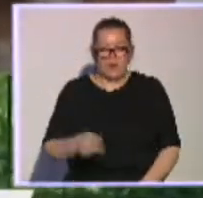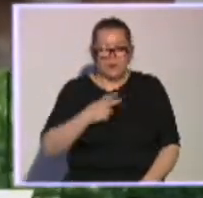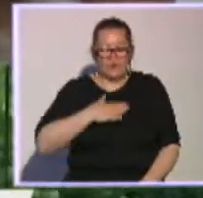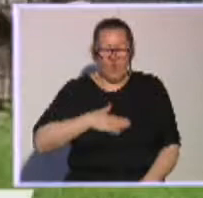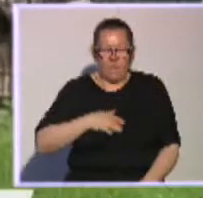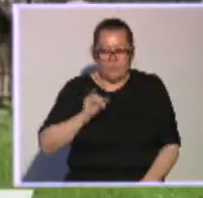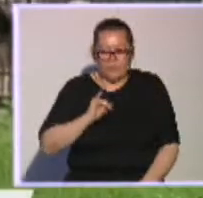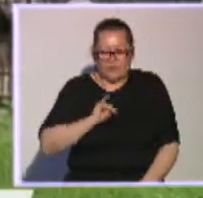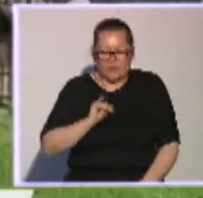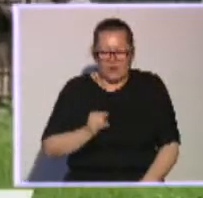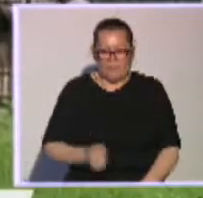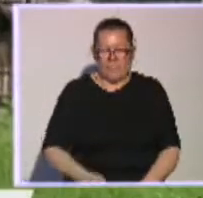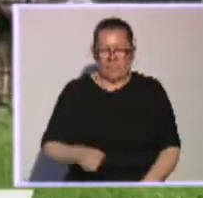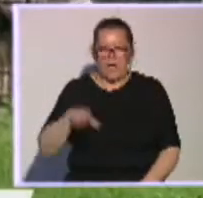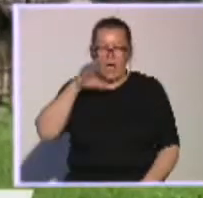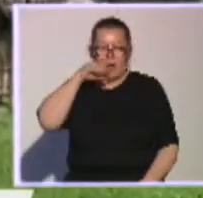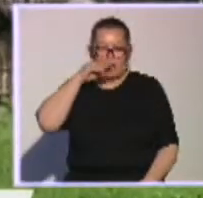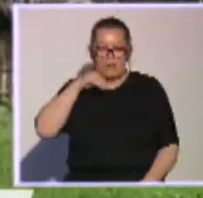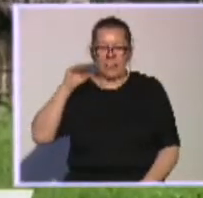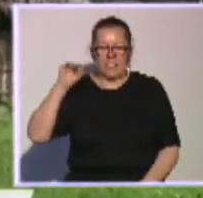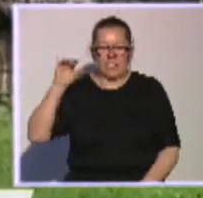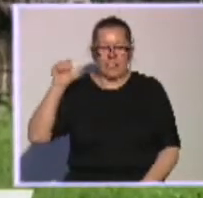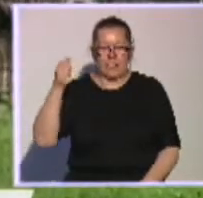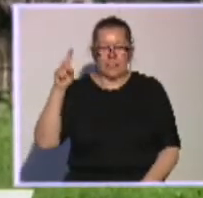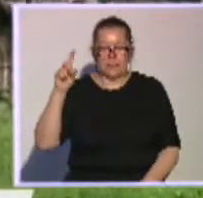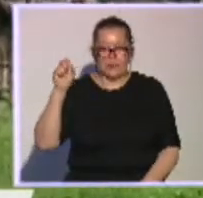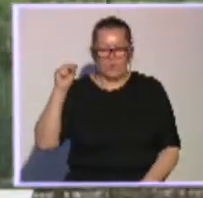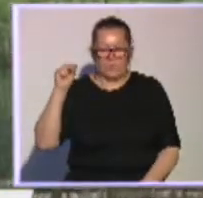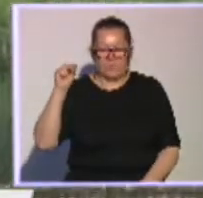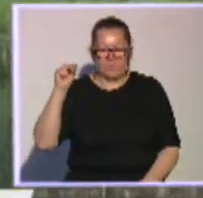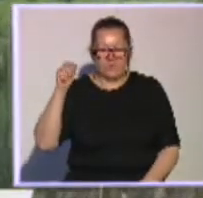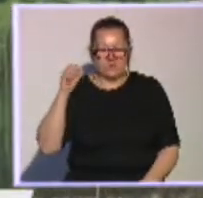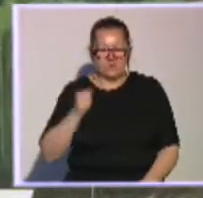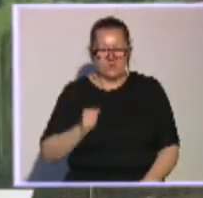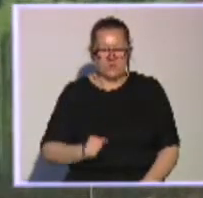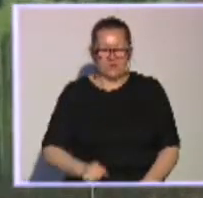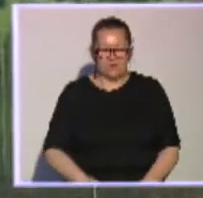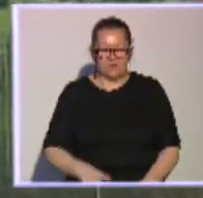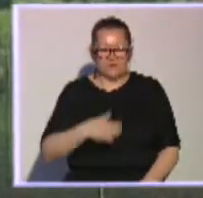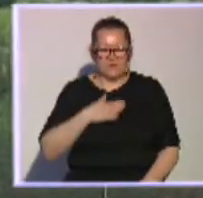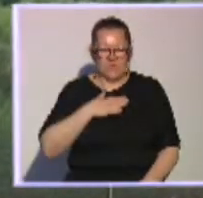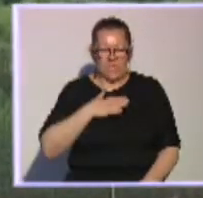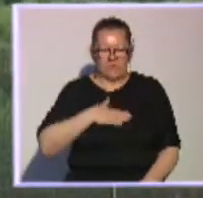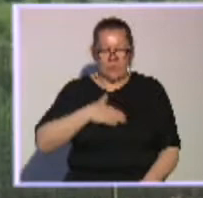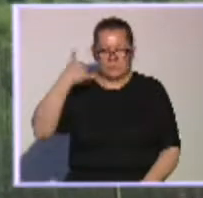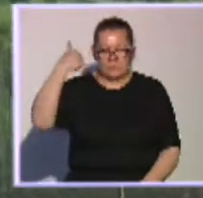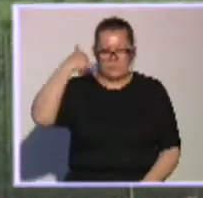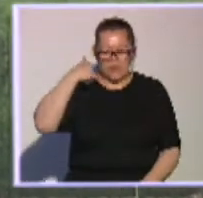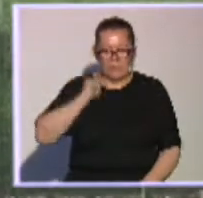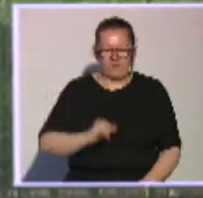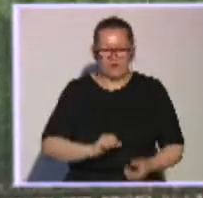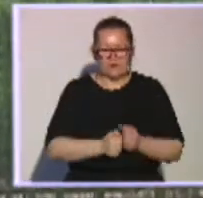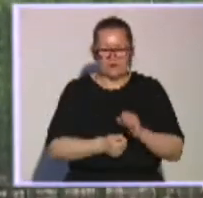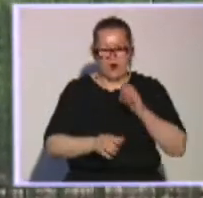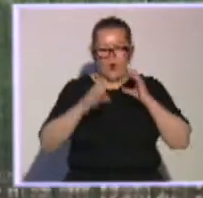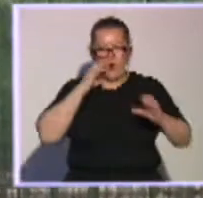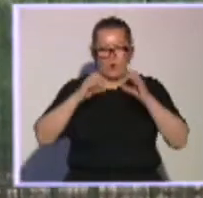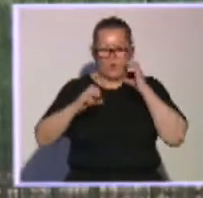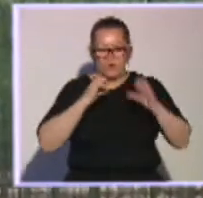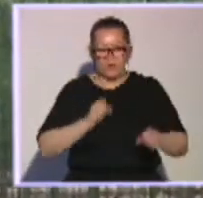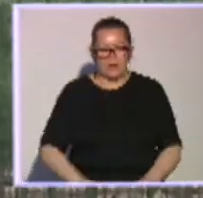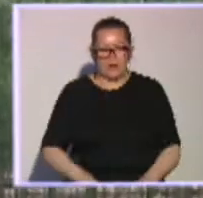interes pentru a lua vreun câine din adăpost. Am contactat în jur de 15 asociații de protecție a